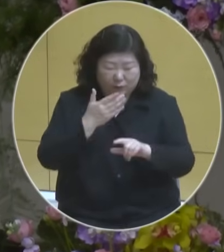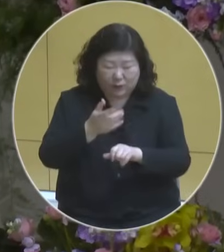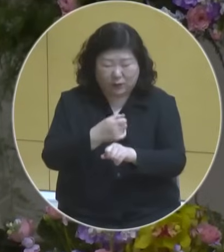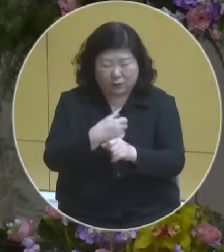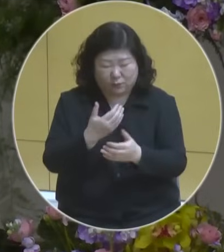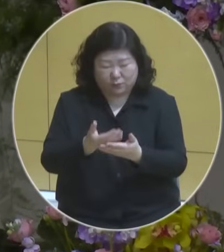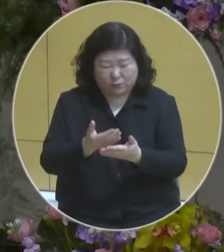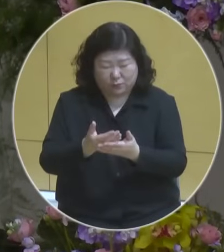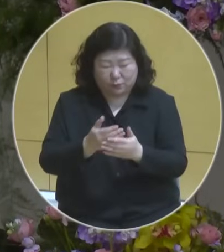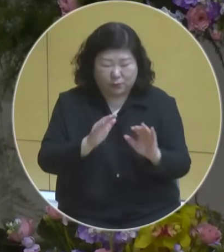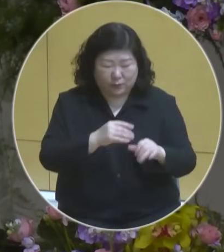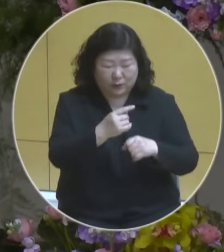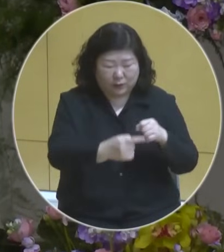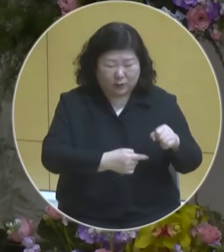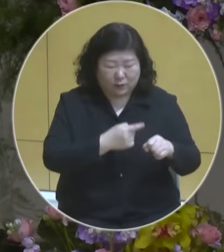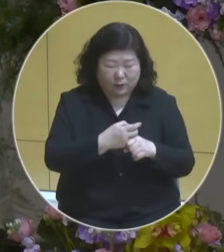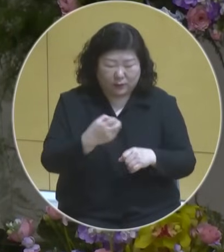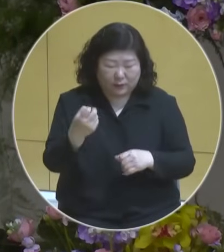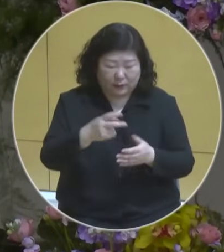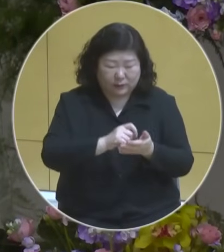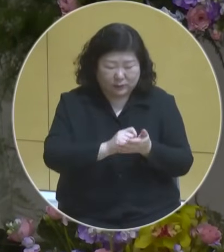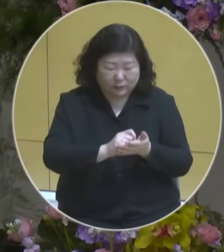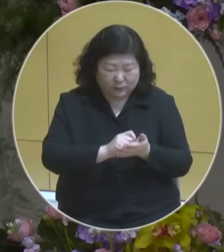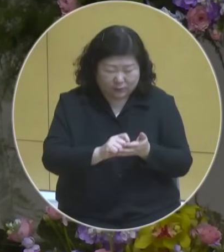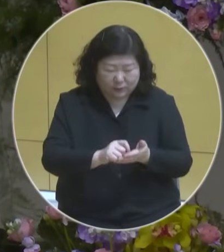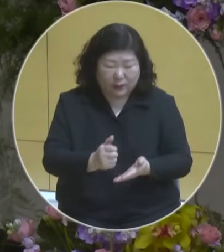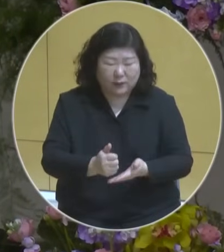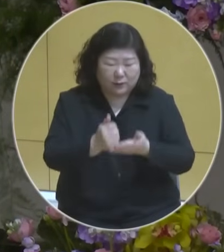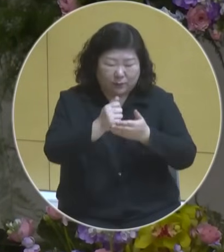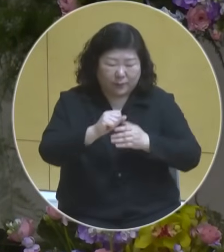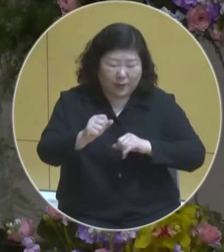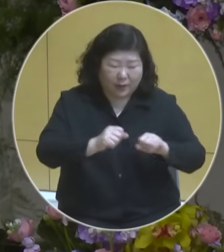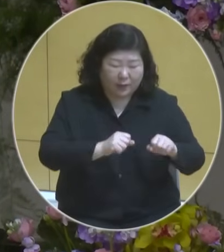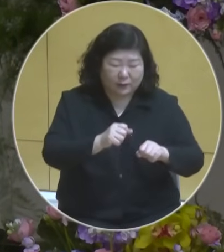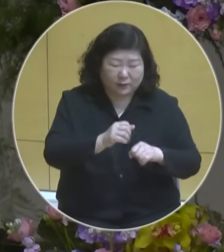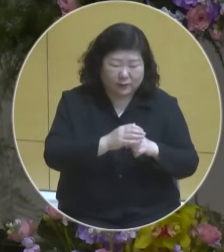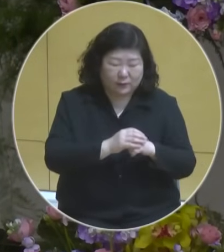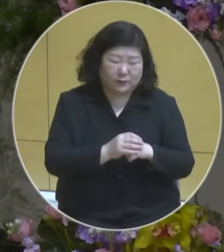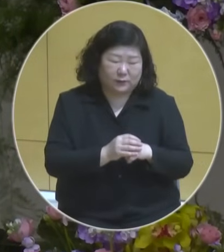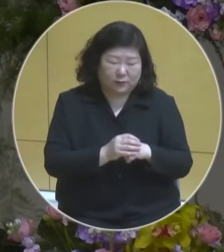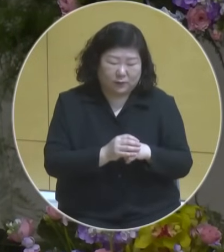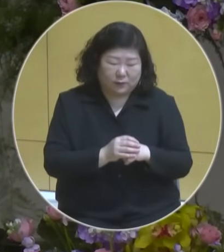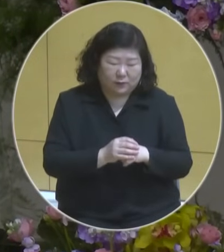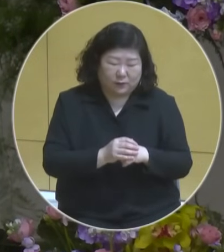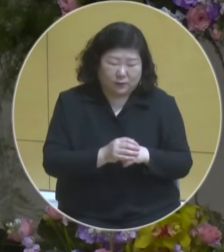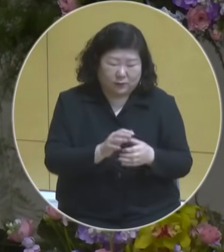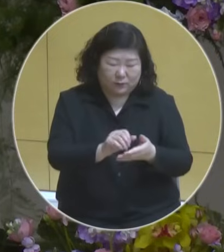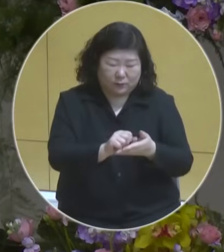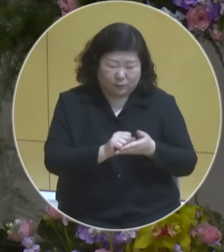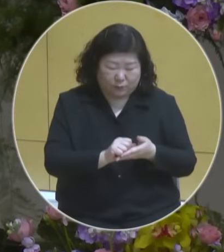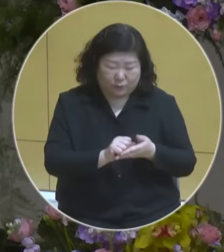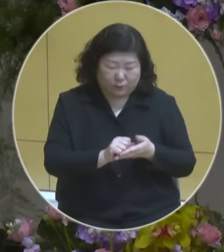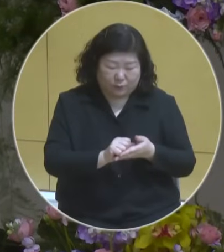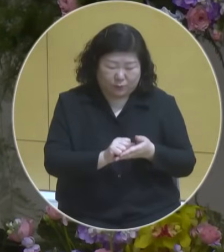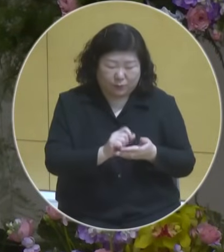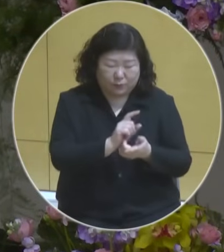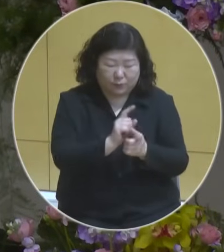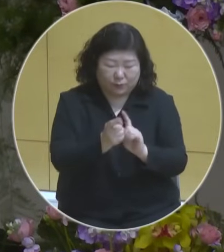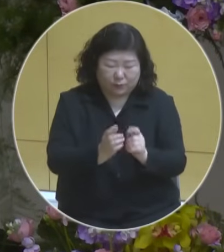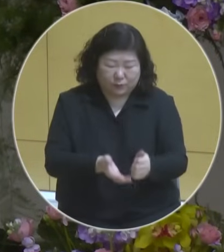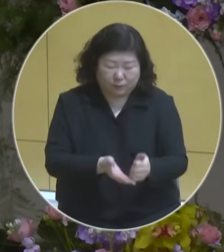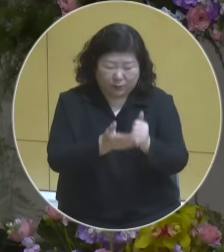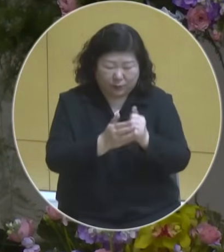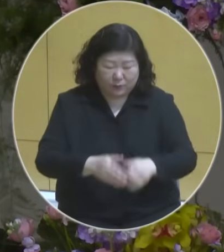올해 우리 교회는 다시 쓰는 섬김 행전을 표 서로가 서로를 섬기며 따뜻한 교회 따뜻한 세상을 만들어